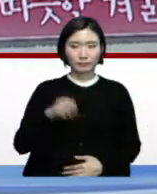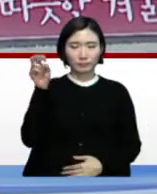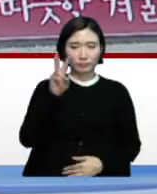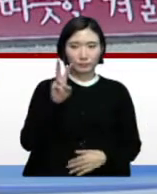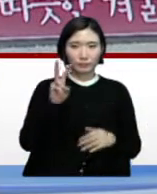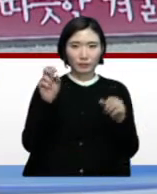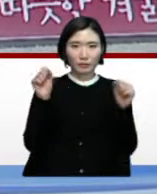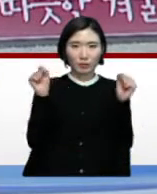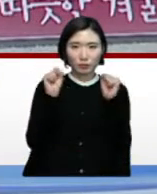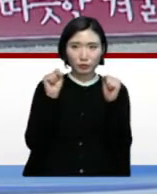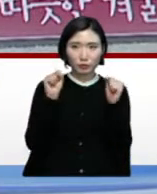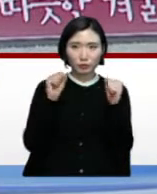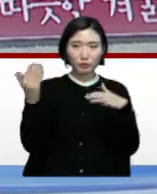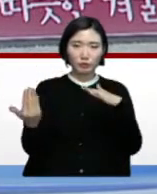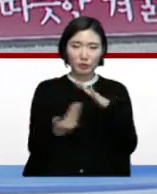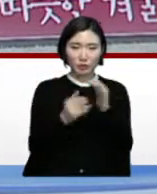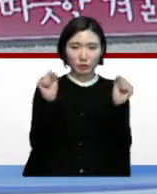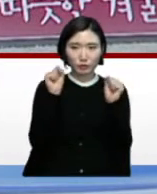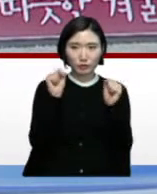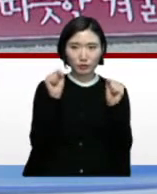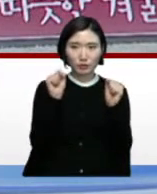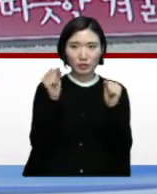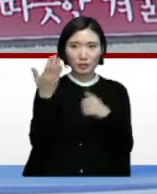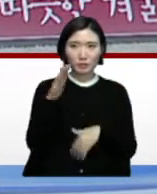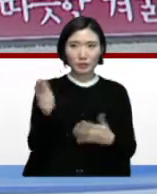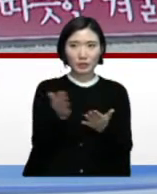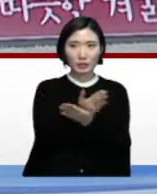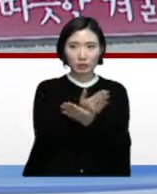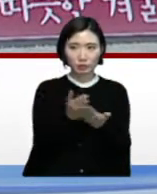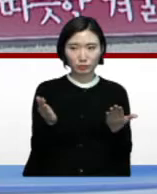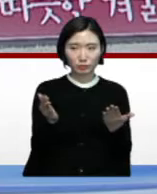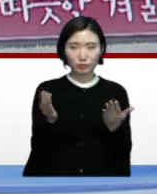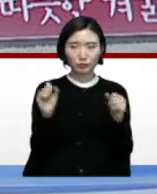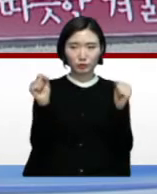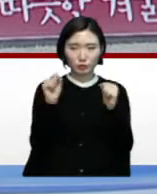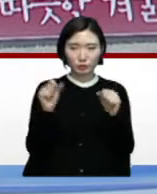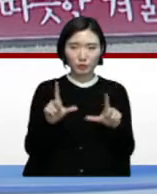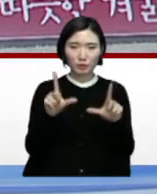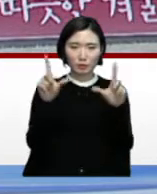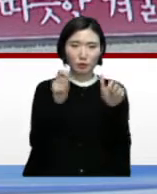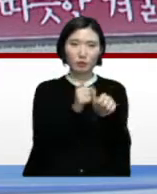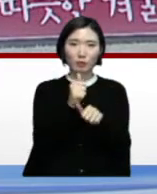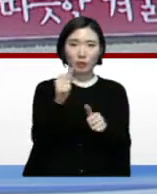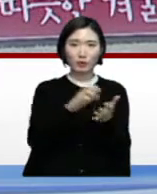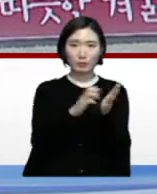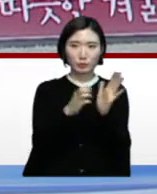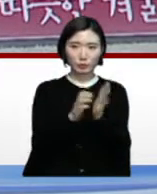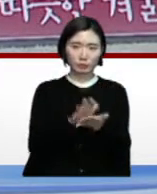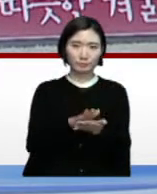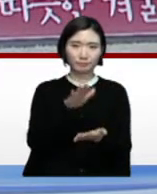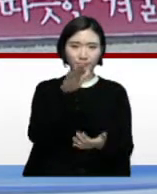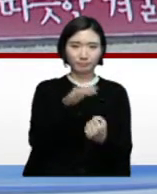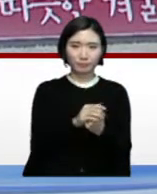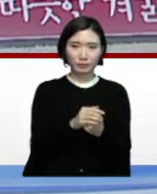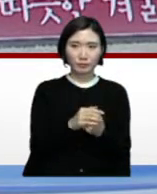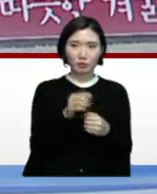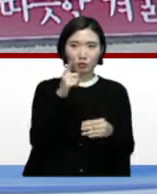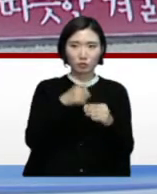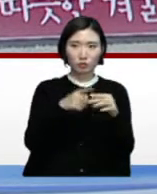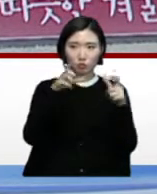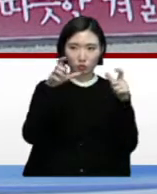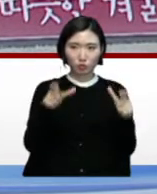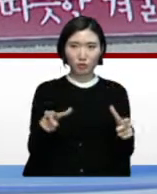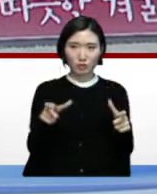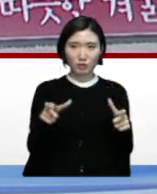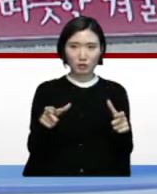갑자기 찾아온 올겨울 최대 한파. 하지만 나눔의 온정은 추운 날씨를 이겨낼 만큼 뜨거웠습니다. 중구청에서